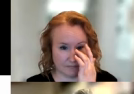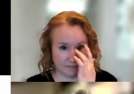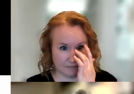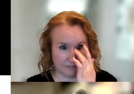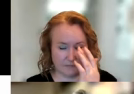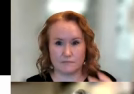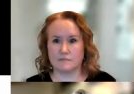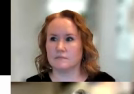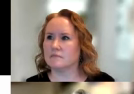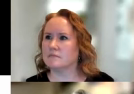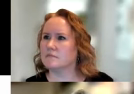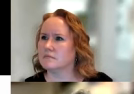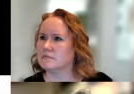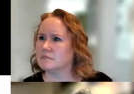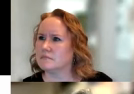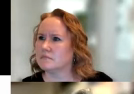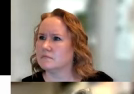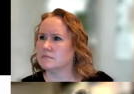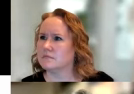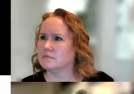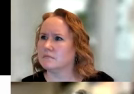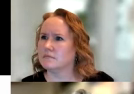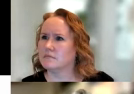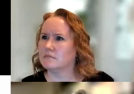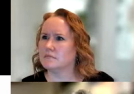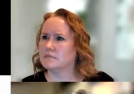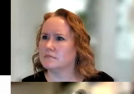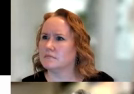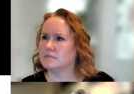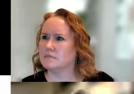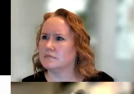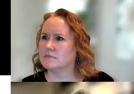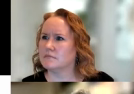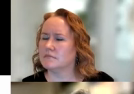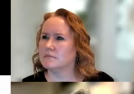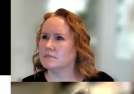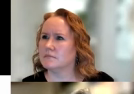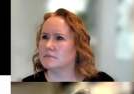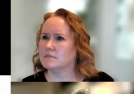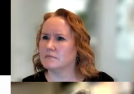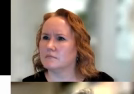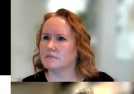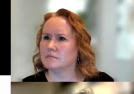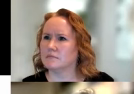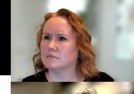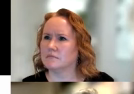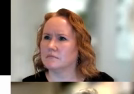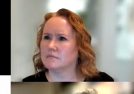som illustrerer litt grann både bredden I arbeidet, men også hvor mye arbeid som gjøres på de ulike